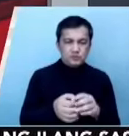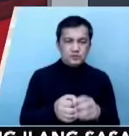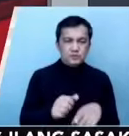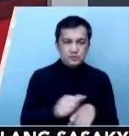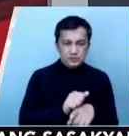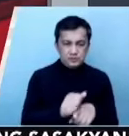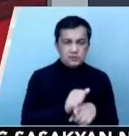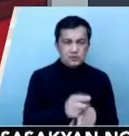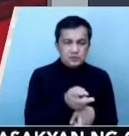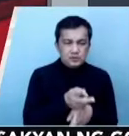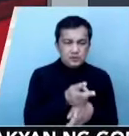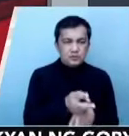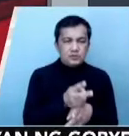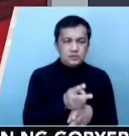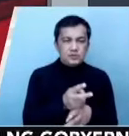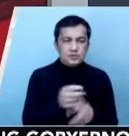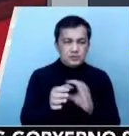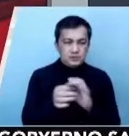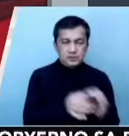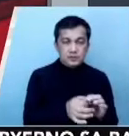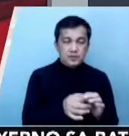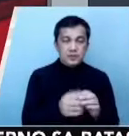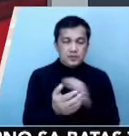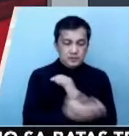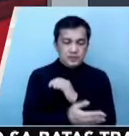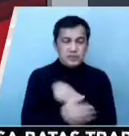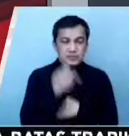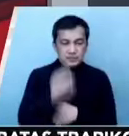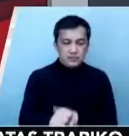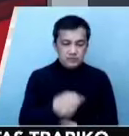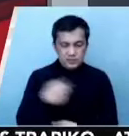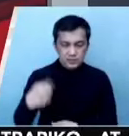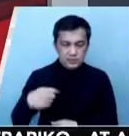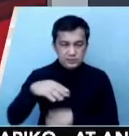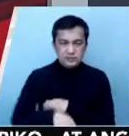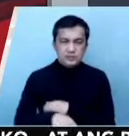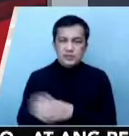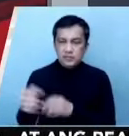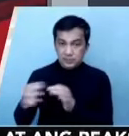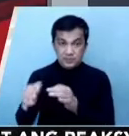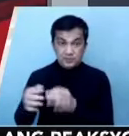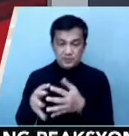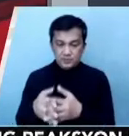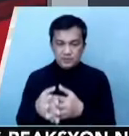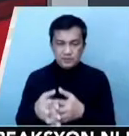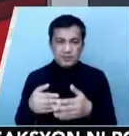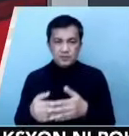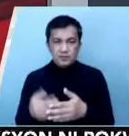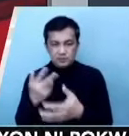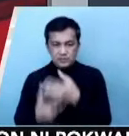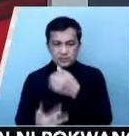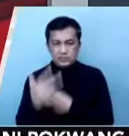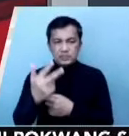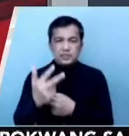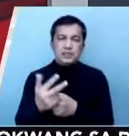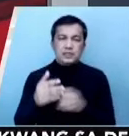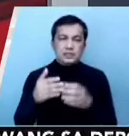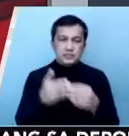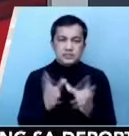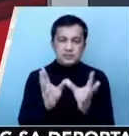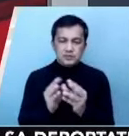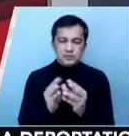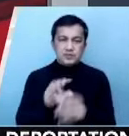sa South China Sea. Yan ang nilinaw ng Amerika bago ang Trilateral Leaders Summit kasama ang Pilipinas